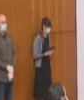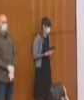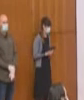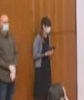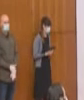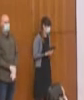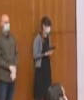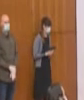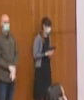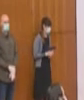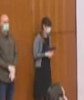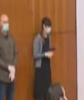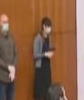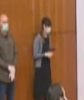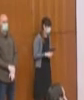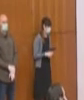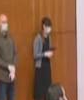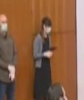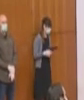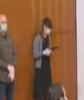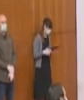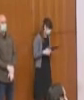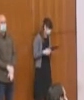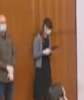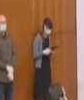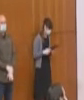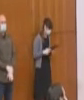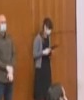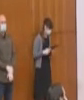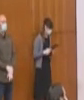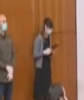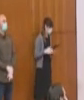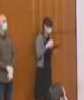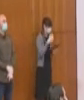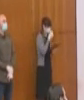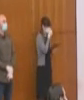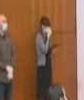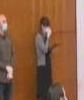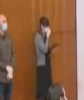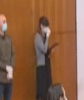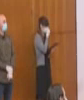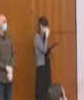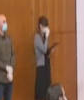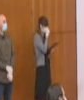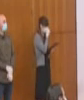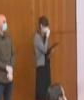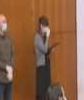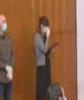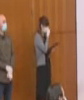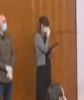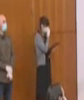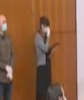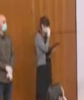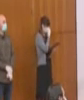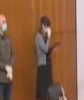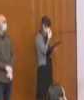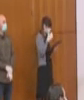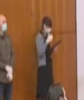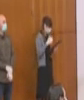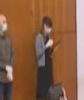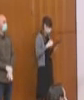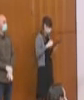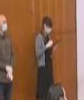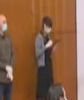sektor. Mi ni na koji način ne možemo da utičemo na vlasnika vaše televizije i da mu kažemo ni da li